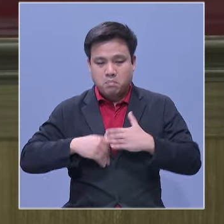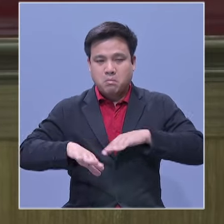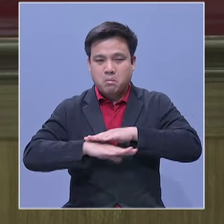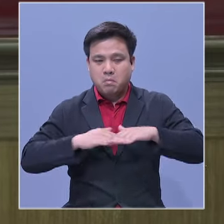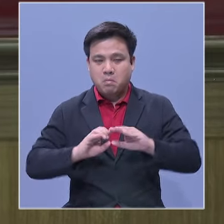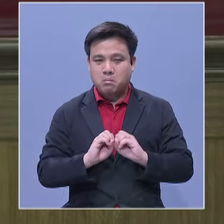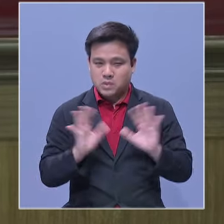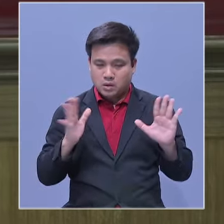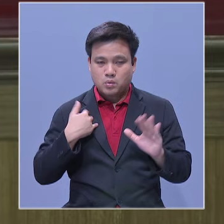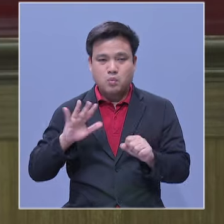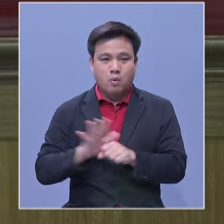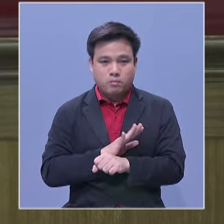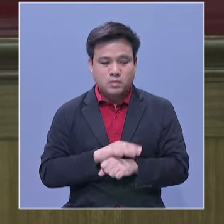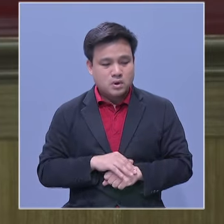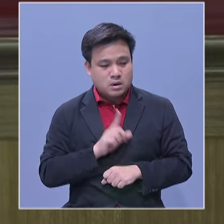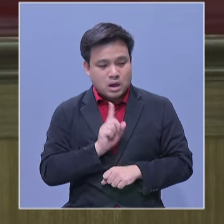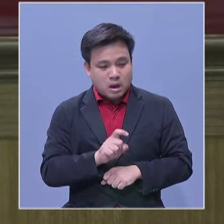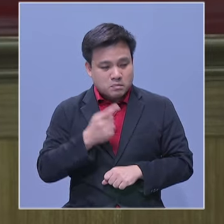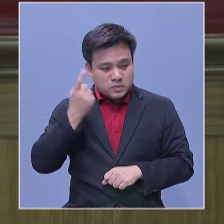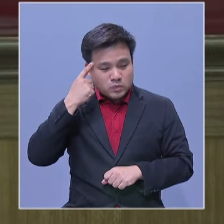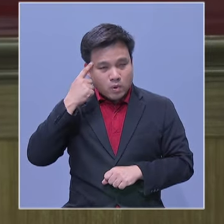หรือกลุ่มอลิ